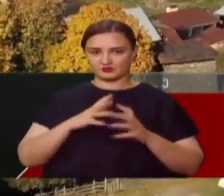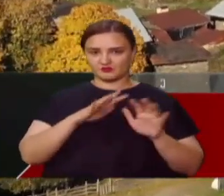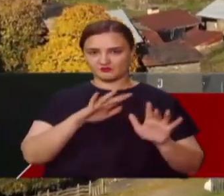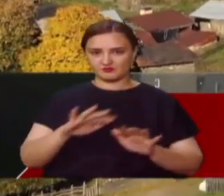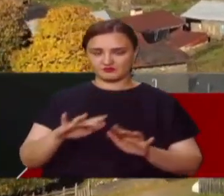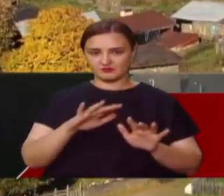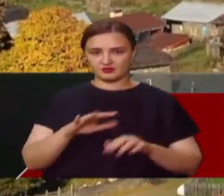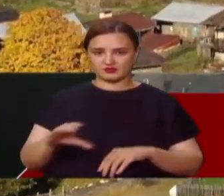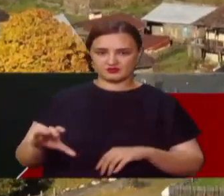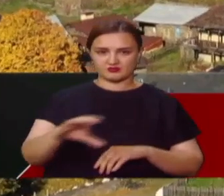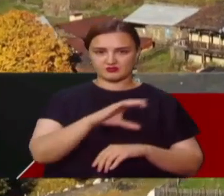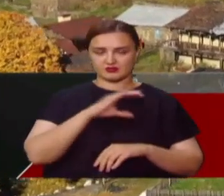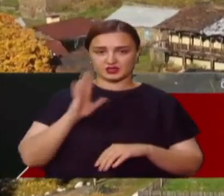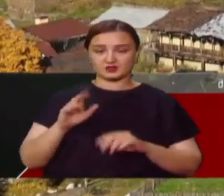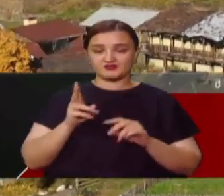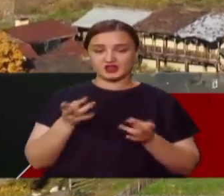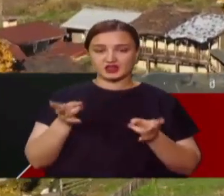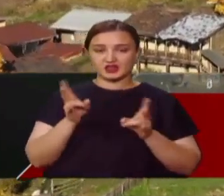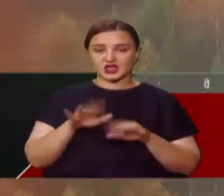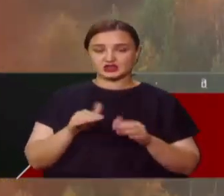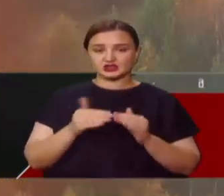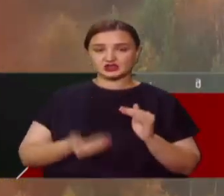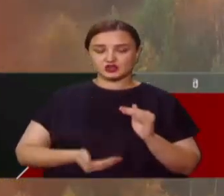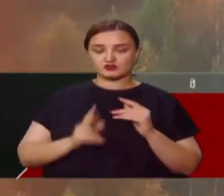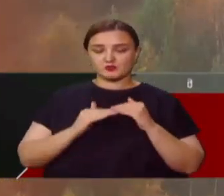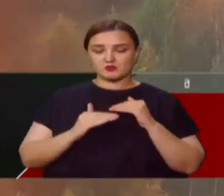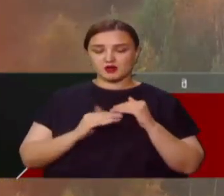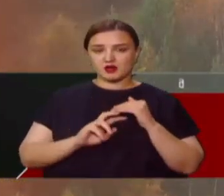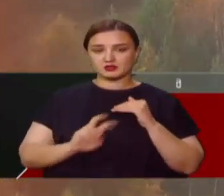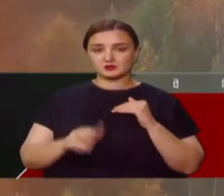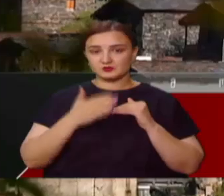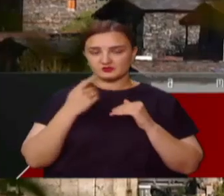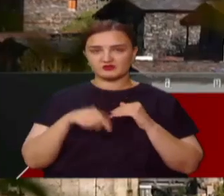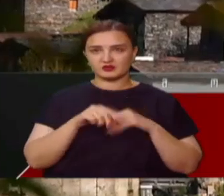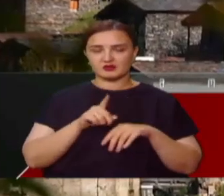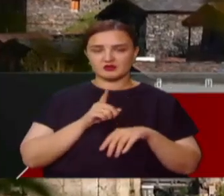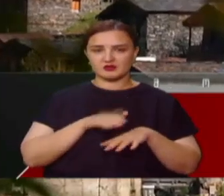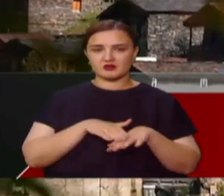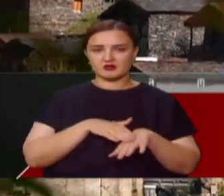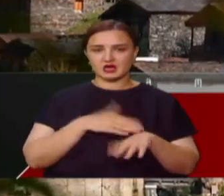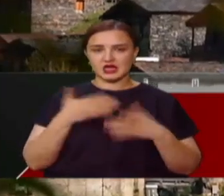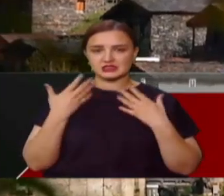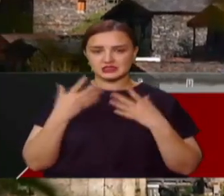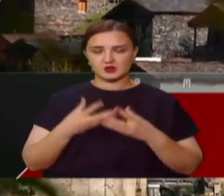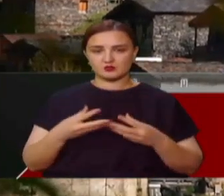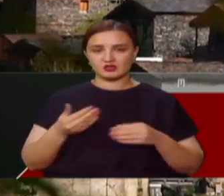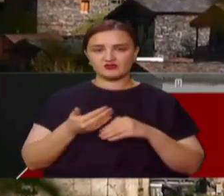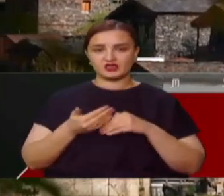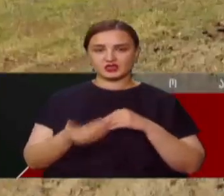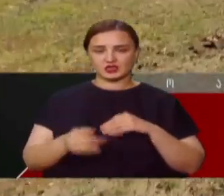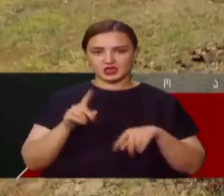დარჩენილი რამდენიმე ათეული მოზამთრისა და ბარში წამოსულებისთვის ხანგრძლივი მოლოდინი იწყება. გაზაფხულის, რომელიც აქ ძალიან გვიან